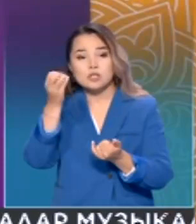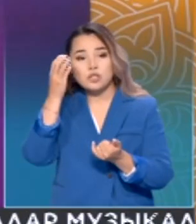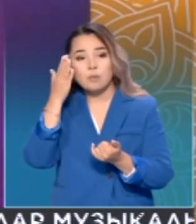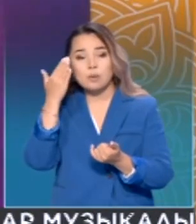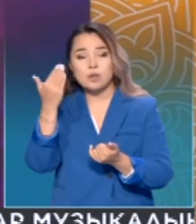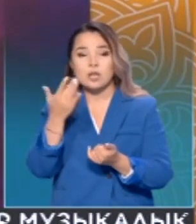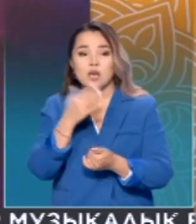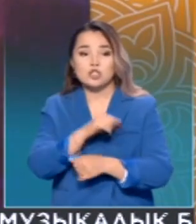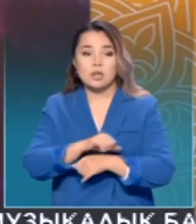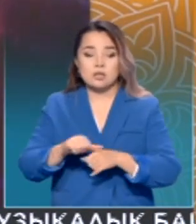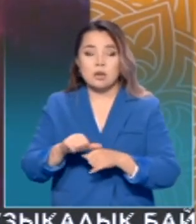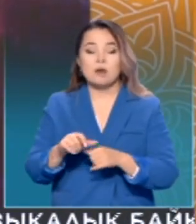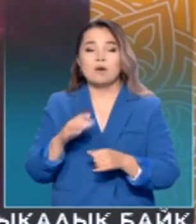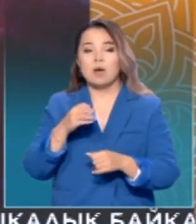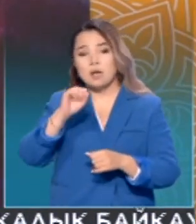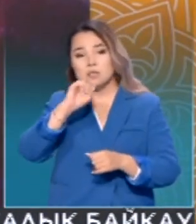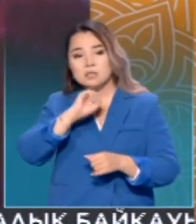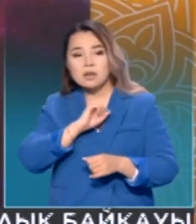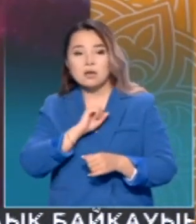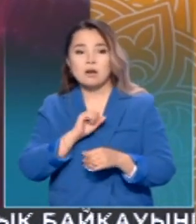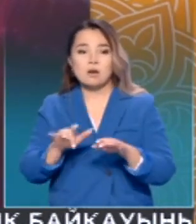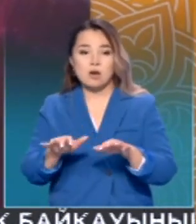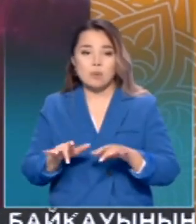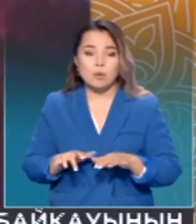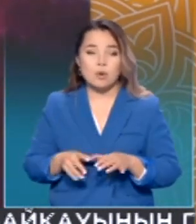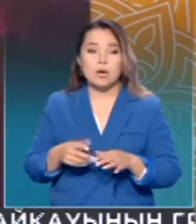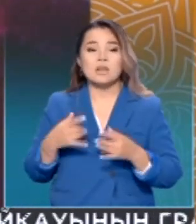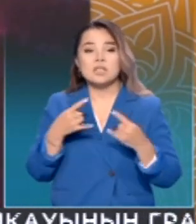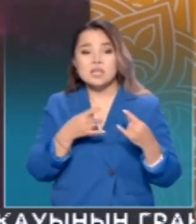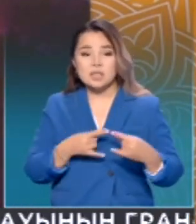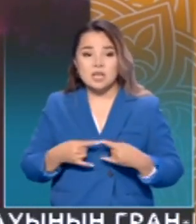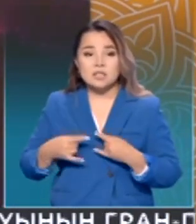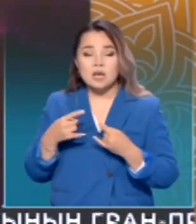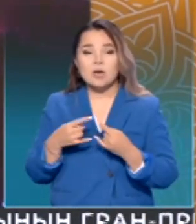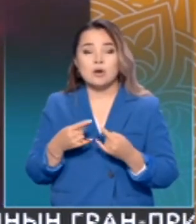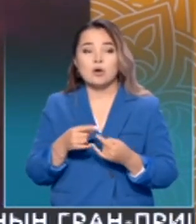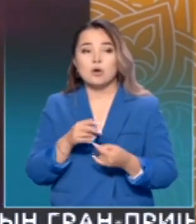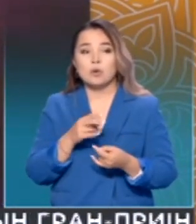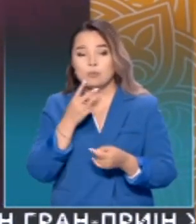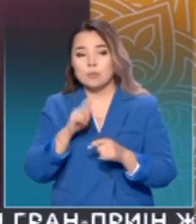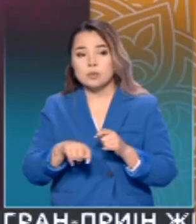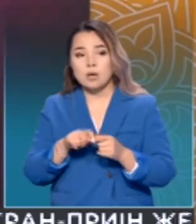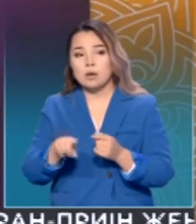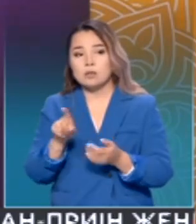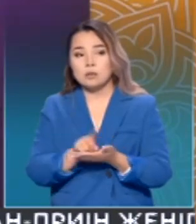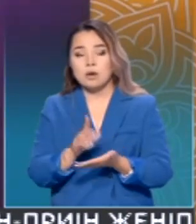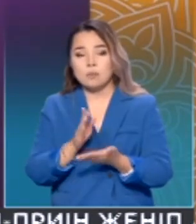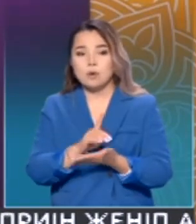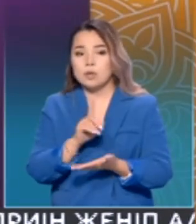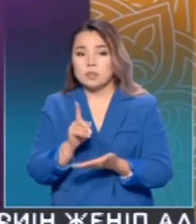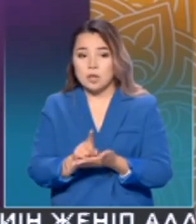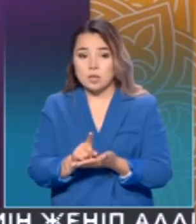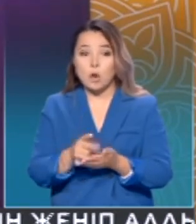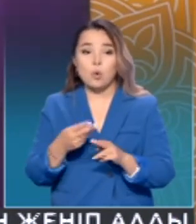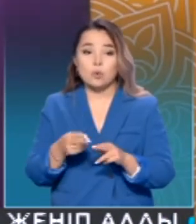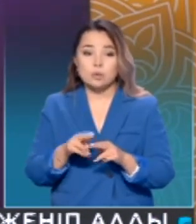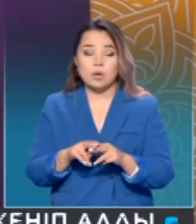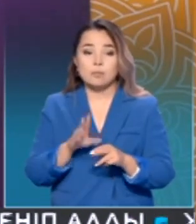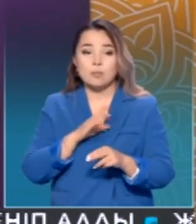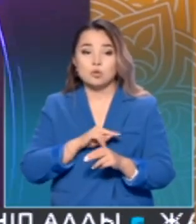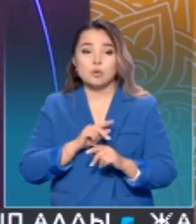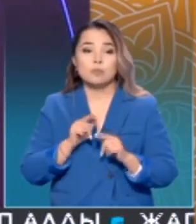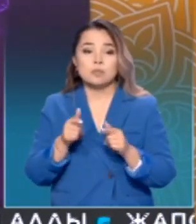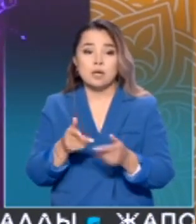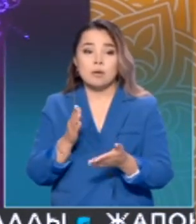мысалы, орда колоноскопия, ФГДС, өкпенің рентгені, даже компьютер болмаса жұмыс қалмайды. Сол сияқты, мысалға, жұмысқа